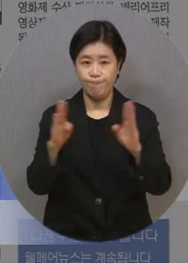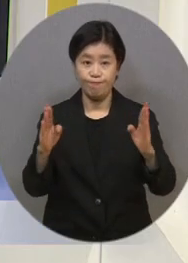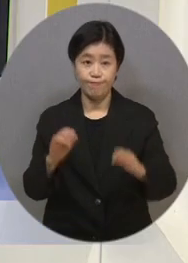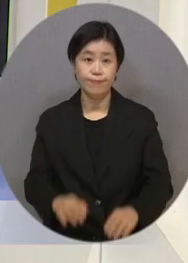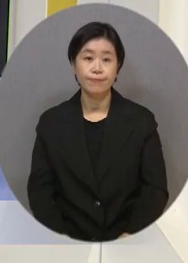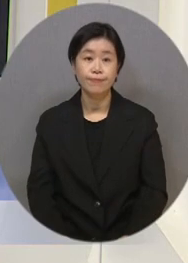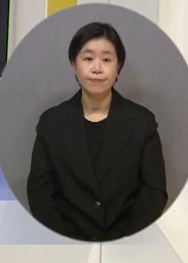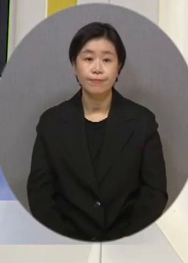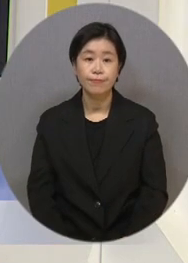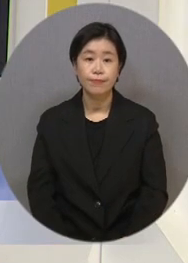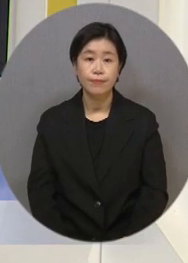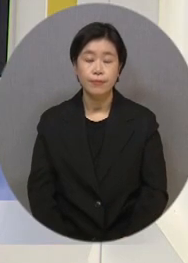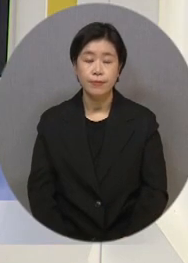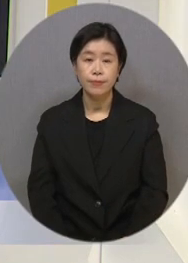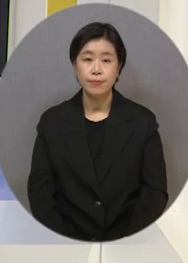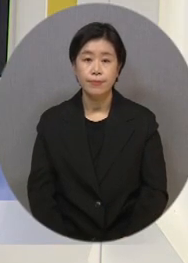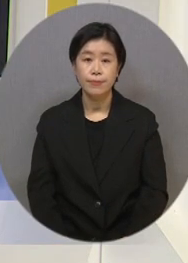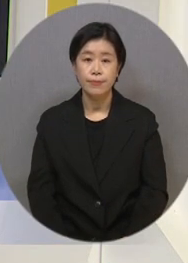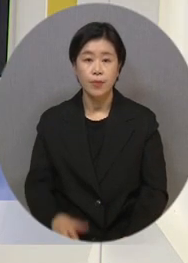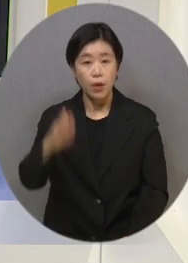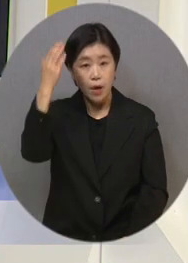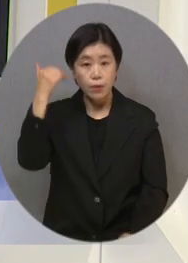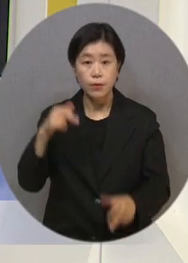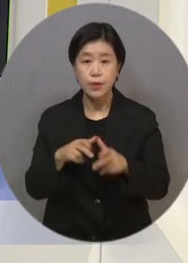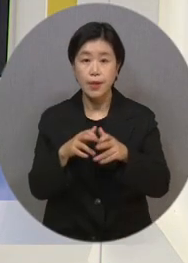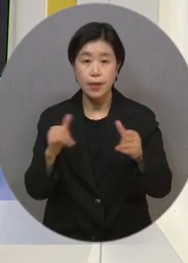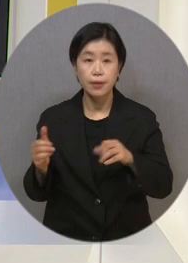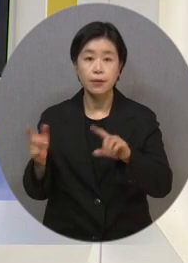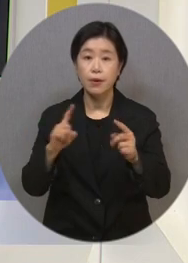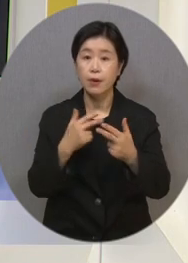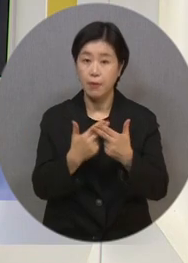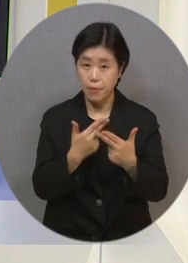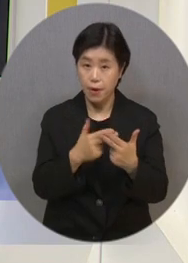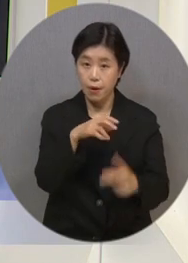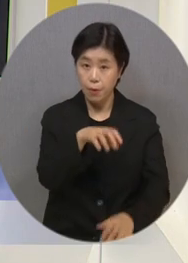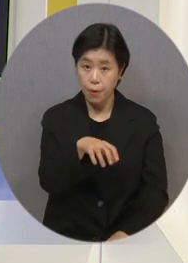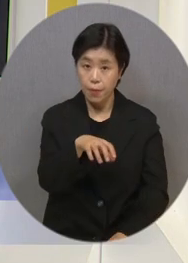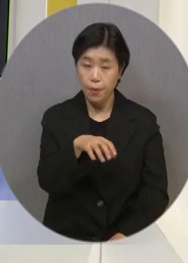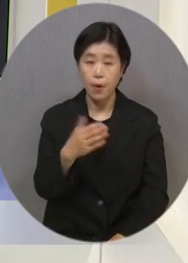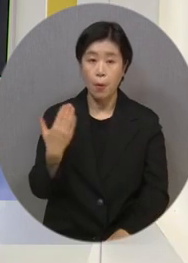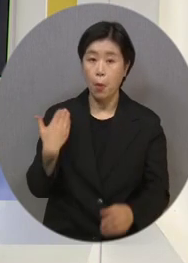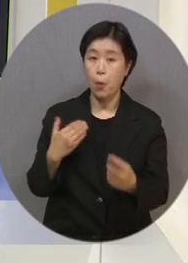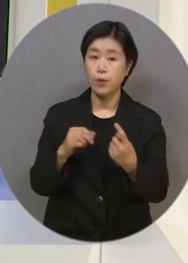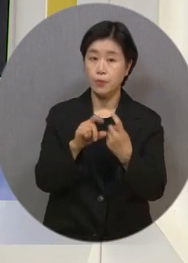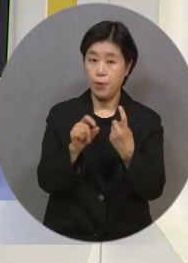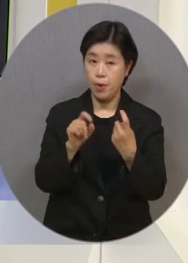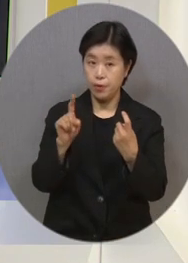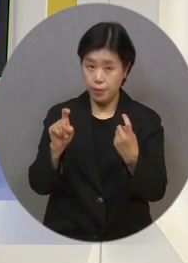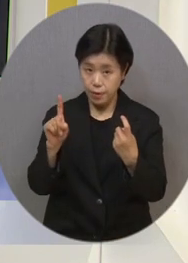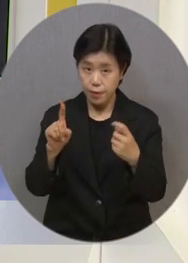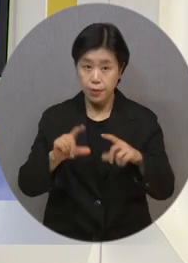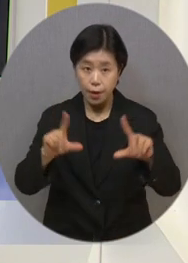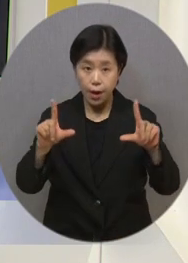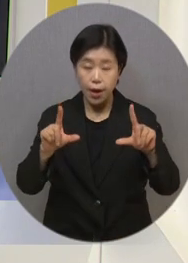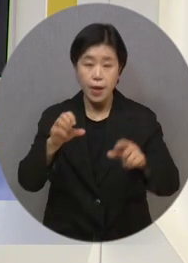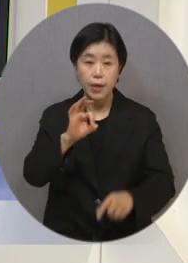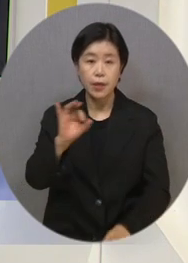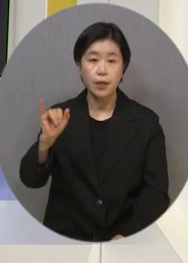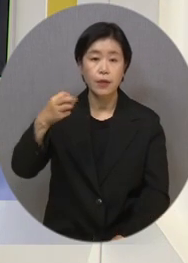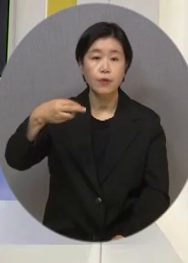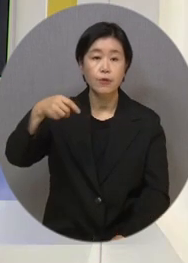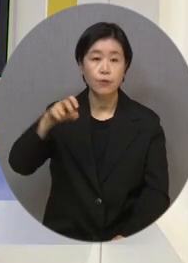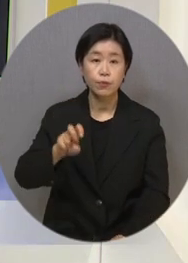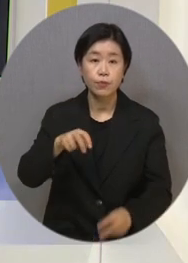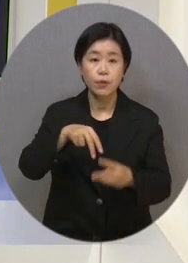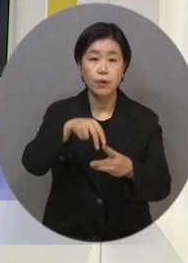예정입니다 장애인 신문 면에서는 한국 장애인 재활 협회가 지난 11일 이룸 센터에서 청년들이 모인